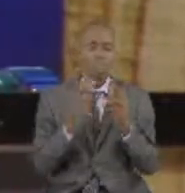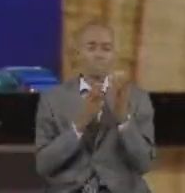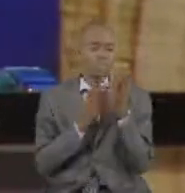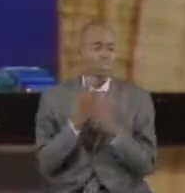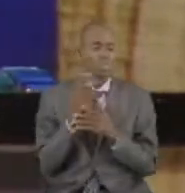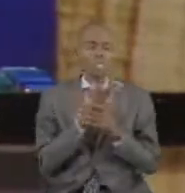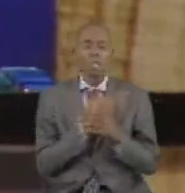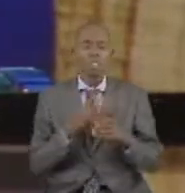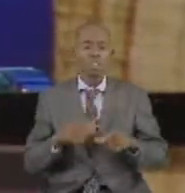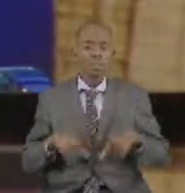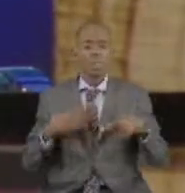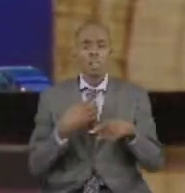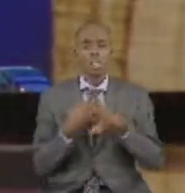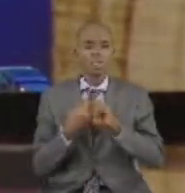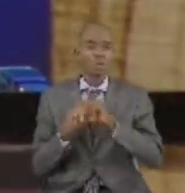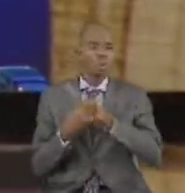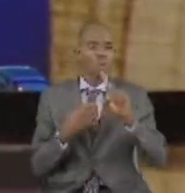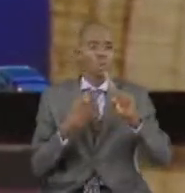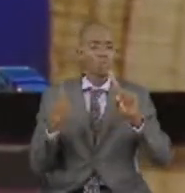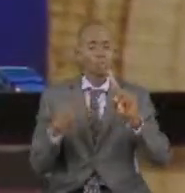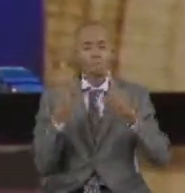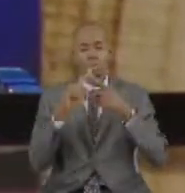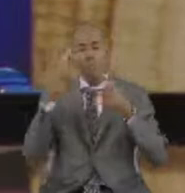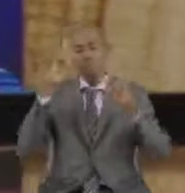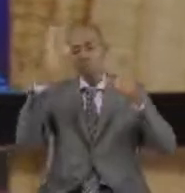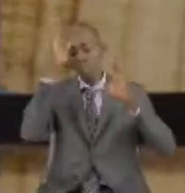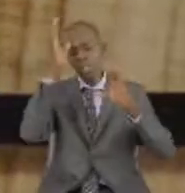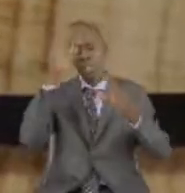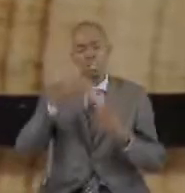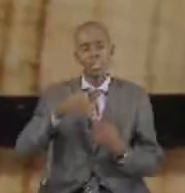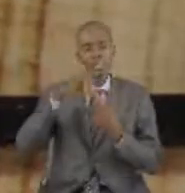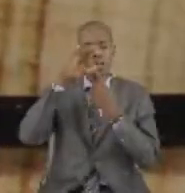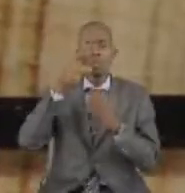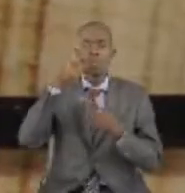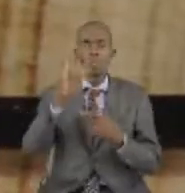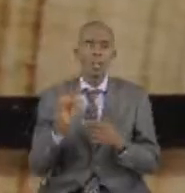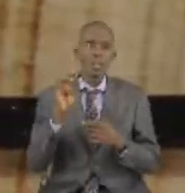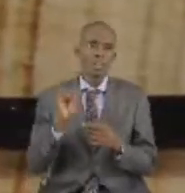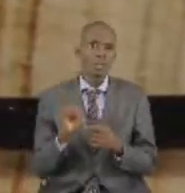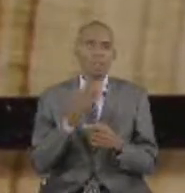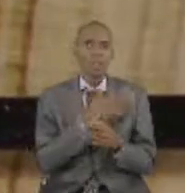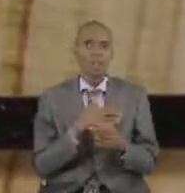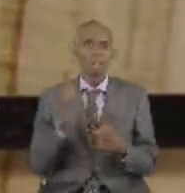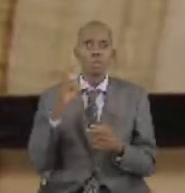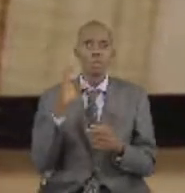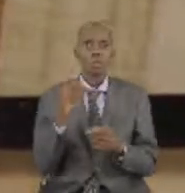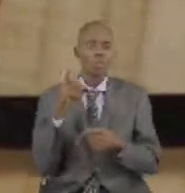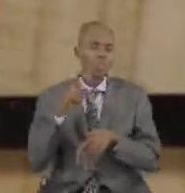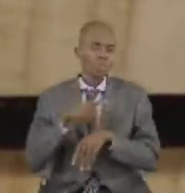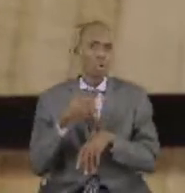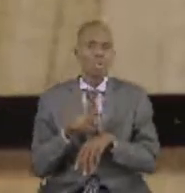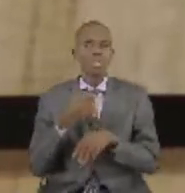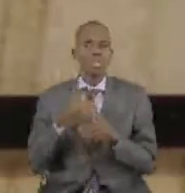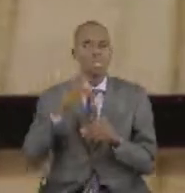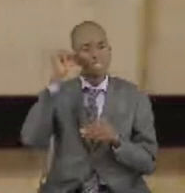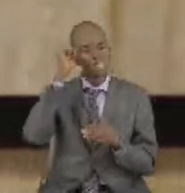et personne ne peut aller aux perles sur ce n'est par lui alors l'apôtre paul dans son